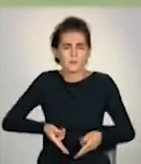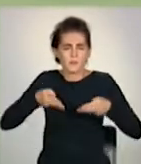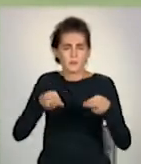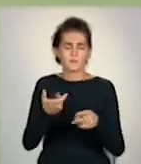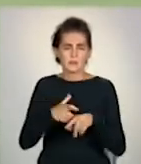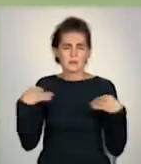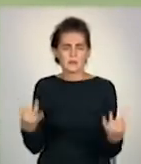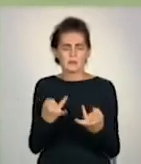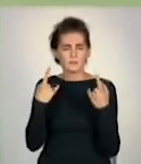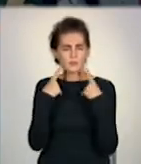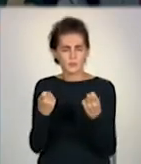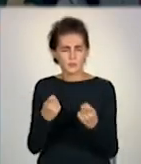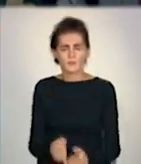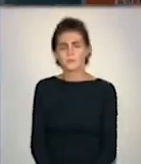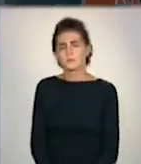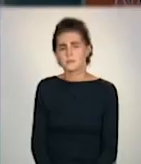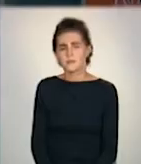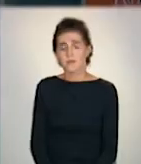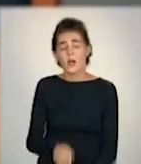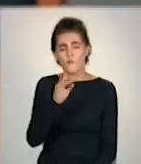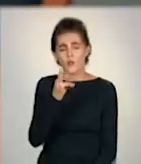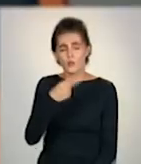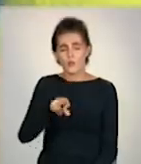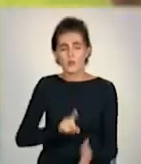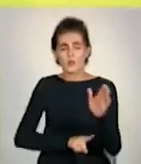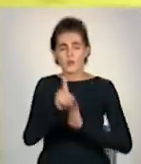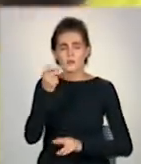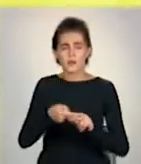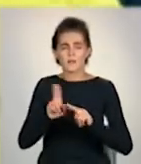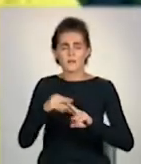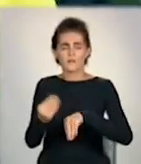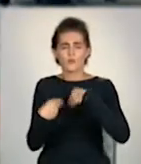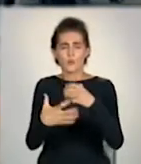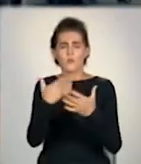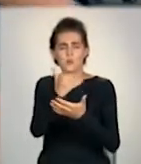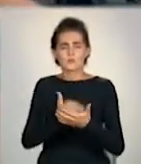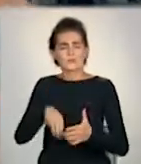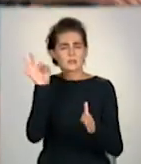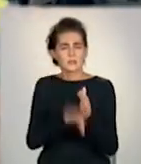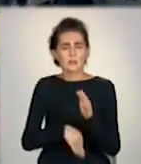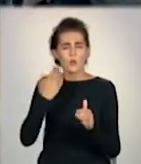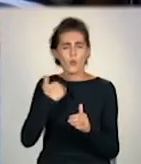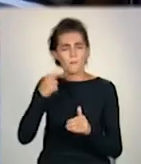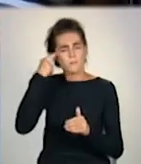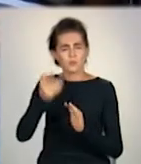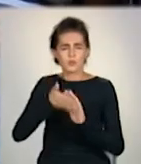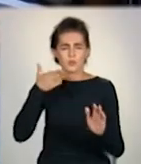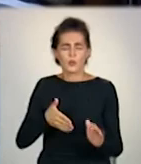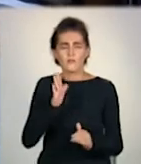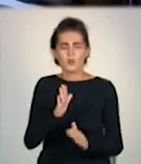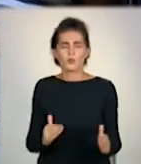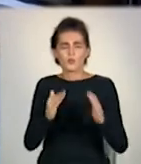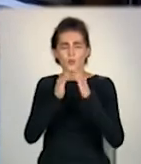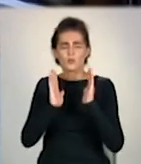Шахтар, взагалі круто. Фонд Ріната Ахметова започаткував освітні проєкти відразу, коли стало зрозуміло, що вдома дітям